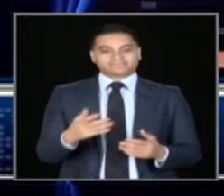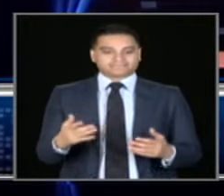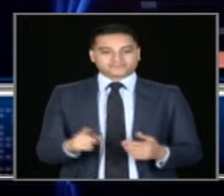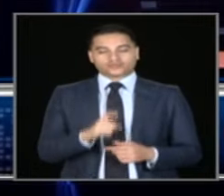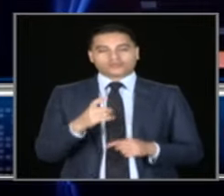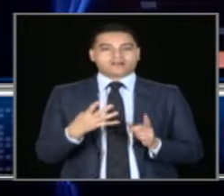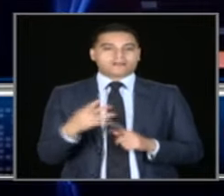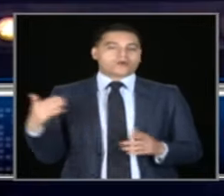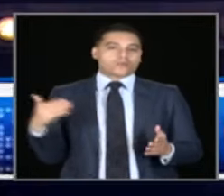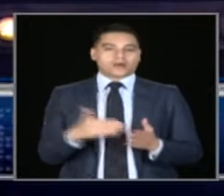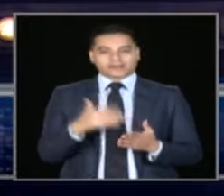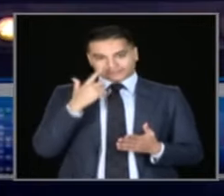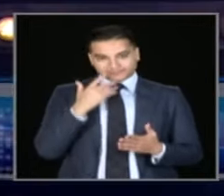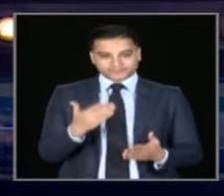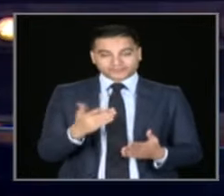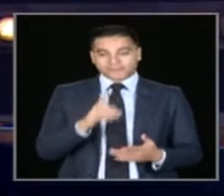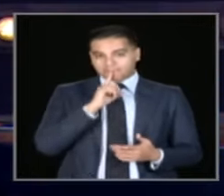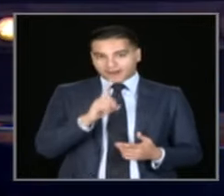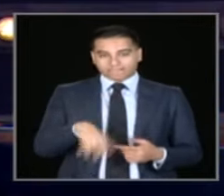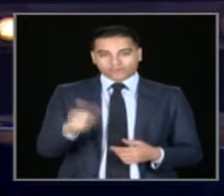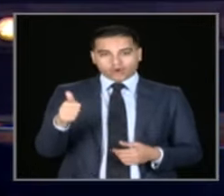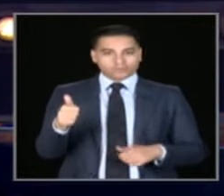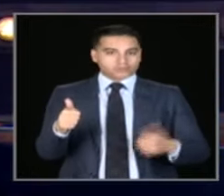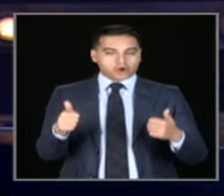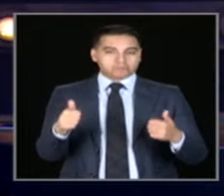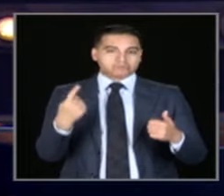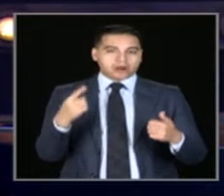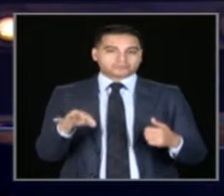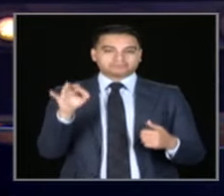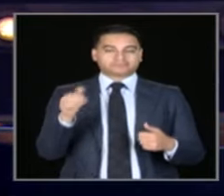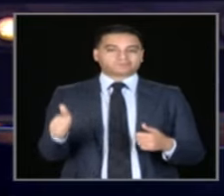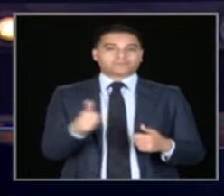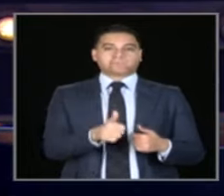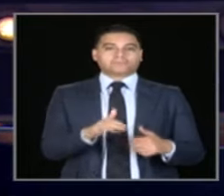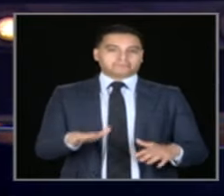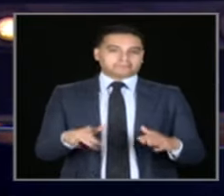السؤال الرابع والأخير واللي هيحدد مين اللي هيكسب ماتش النهاردة.